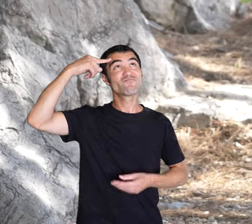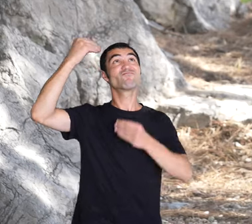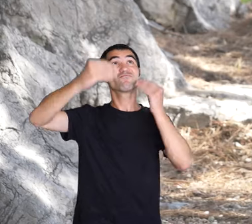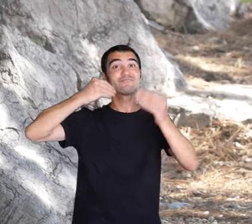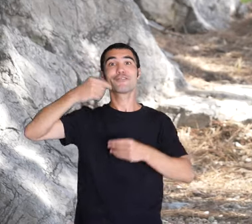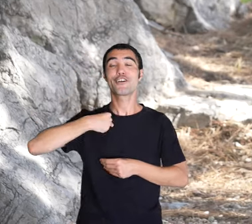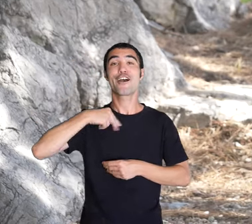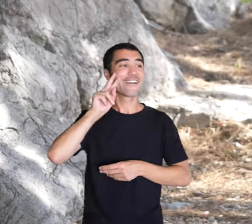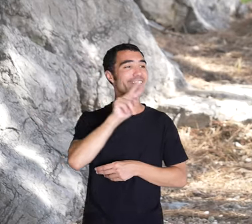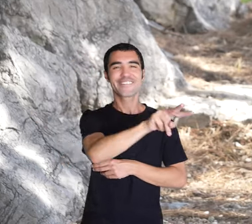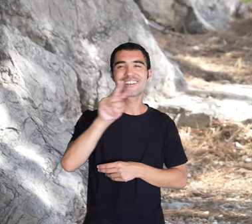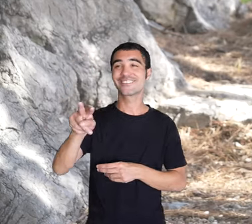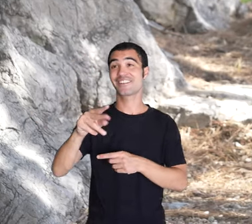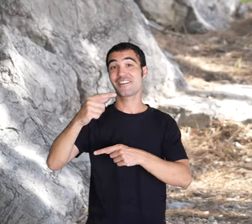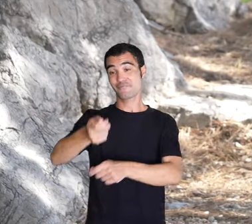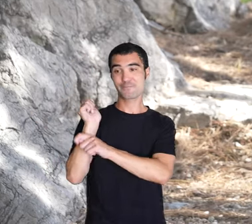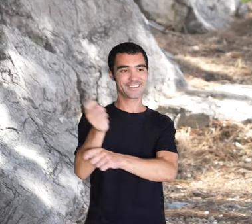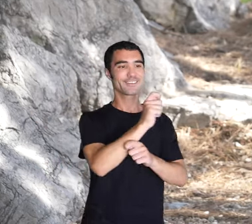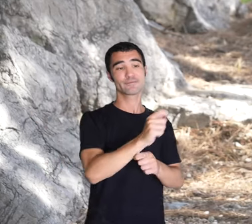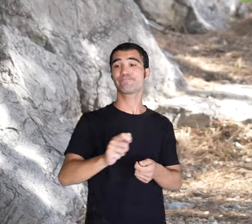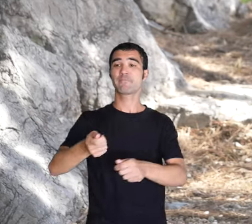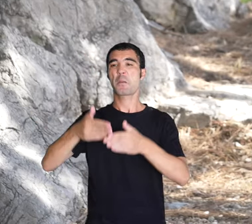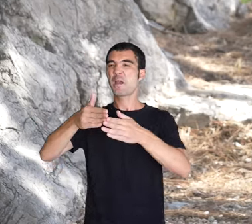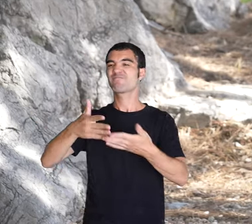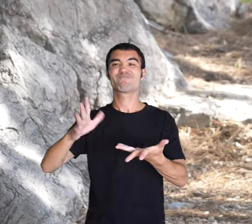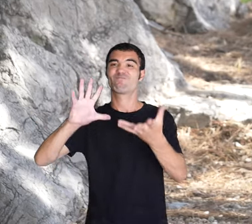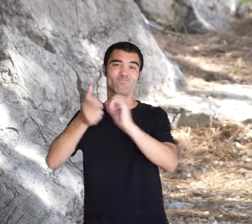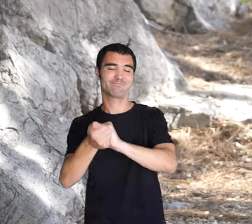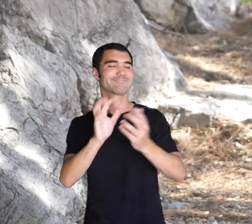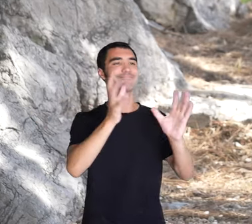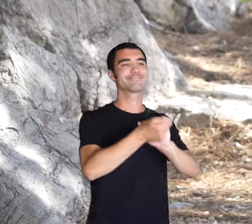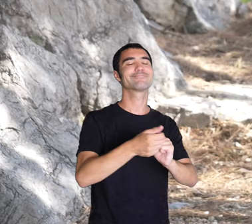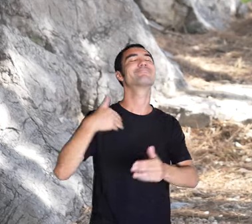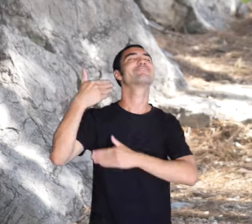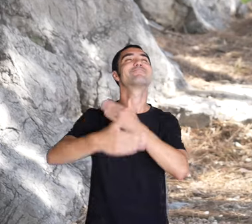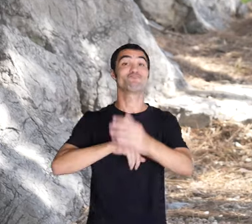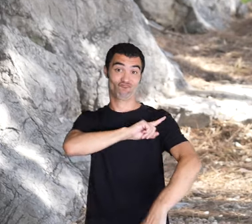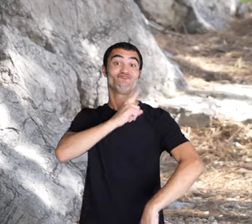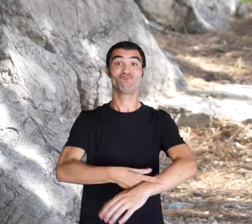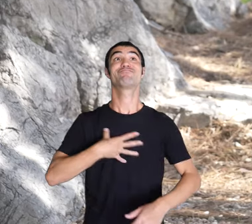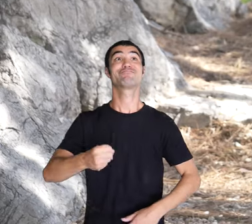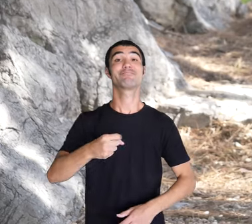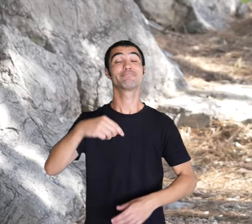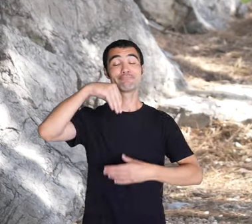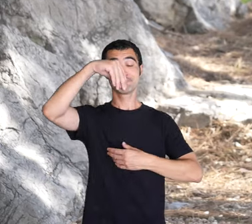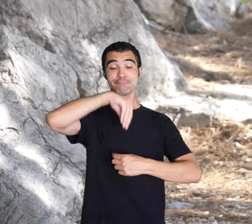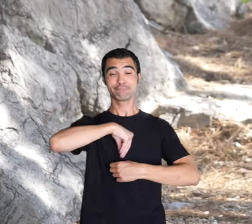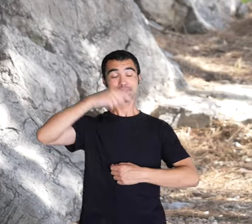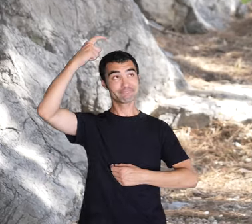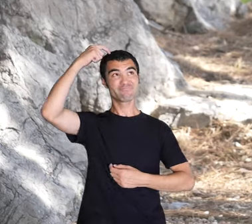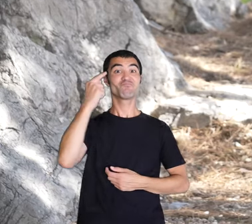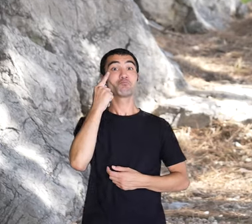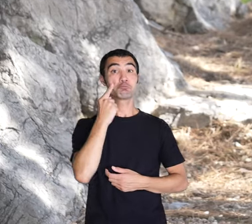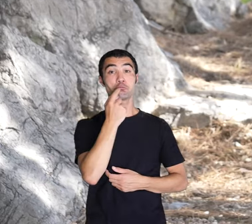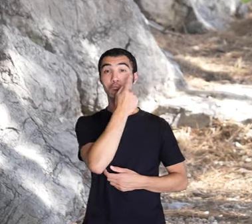darrer any he vist dos que han hagut de rompre el seu i tots dos molt valents, però segurament han plorat quan l'han